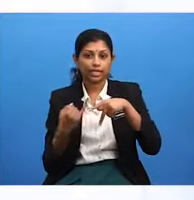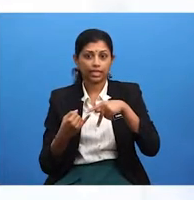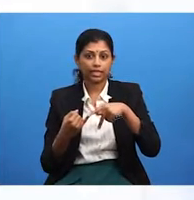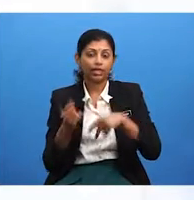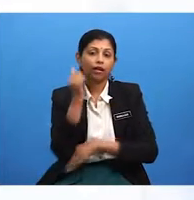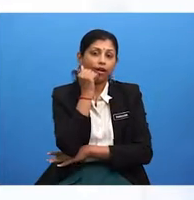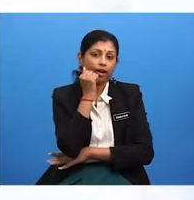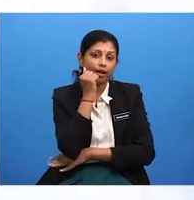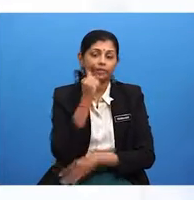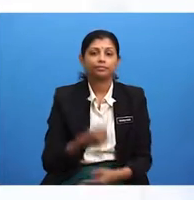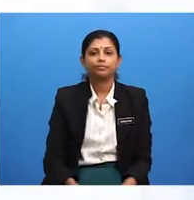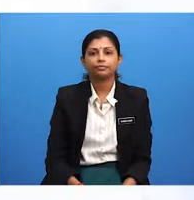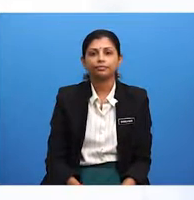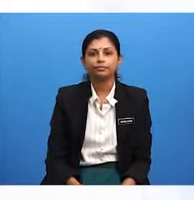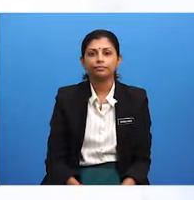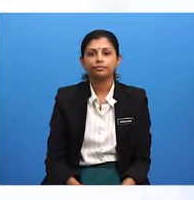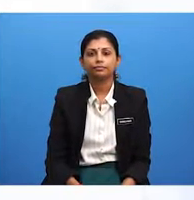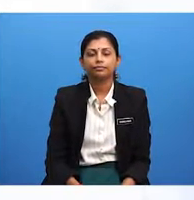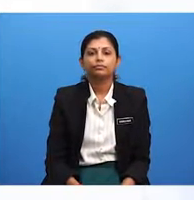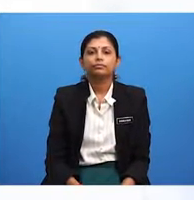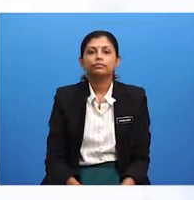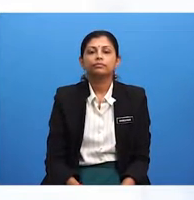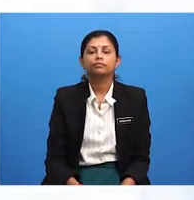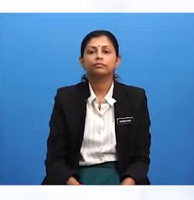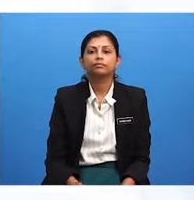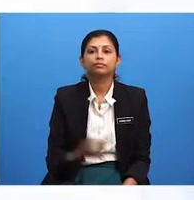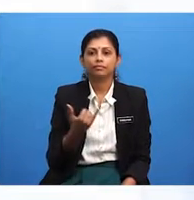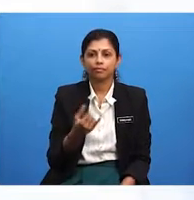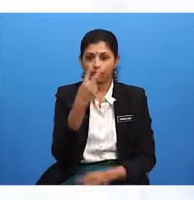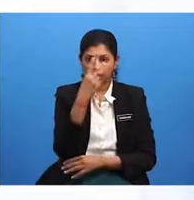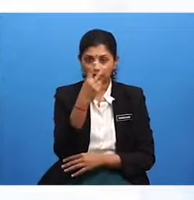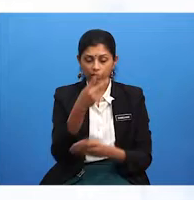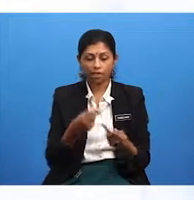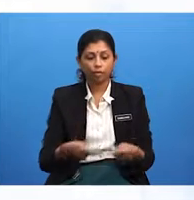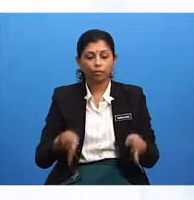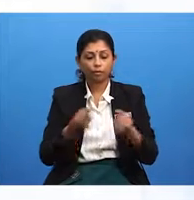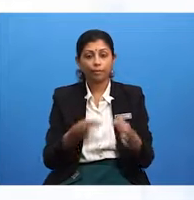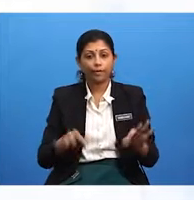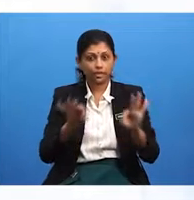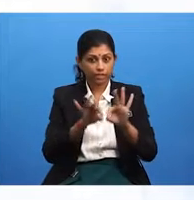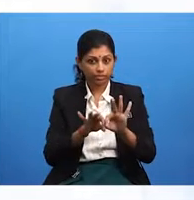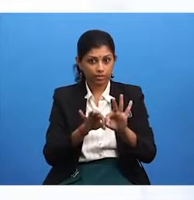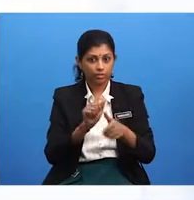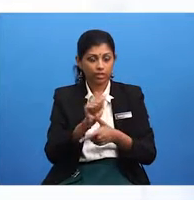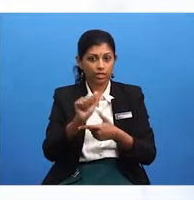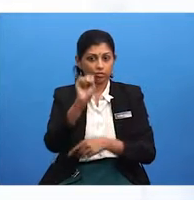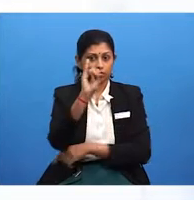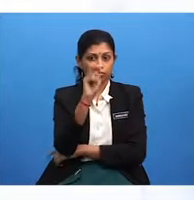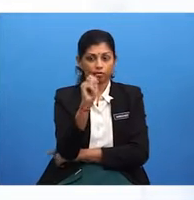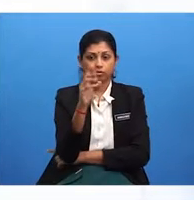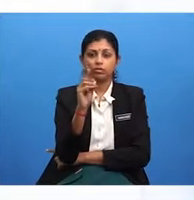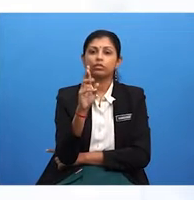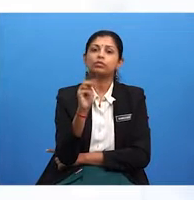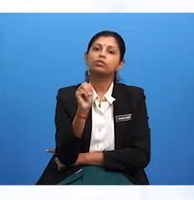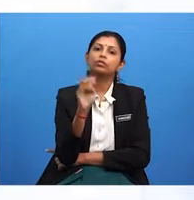Sekarang, mari kita lihat peristiwa ataupun sindrom yang berkaitan dengan